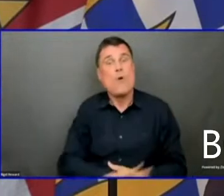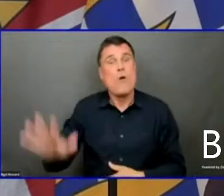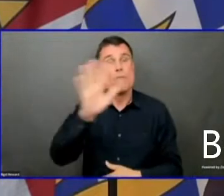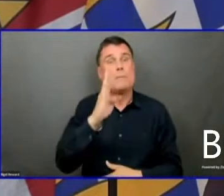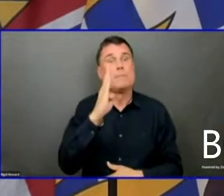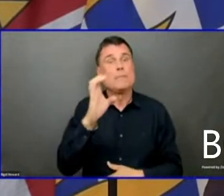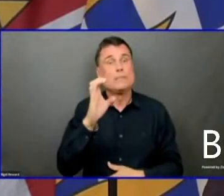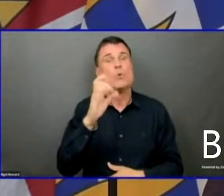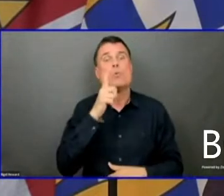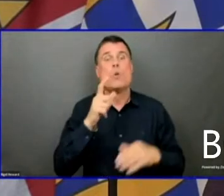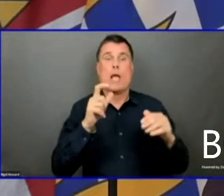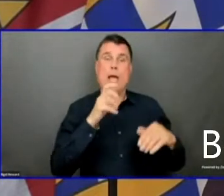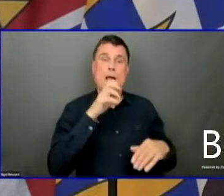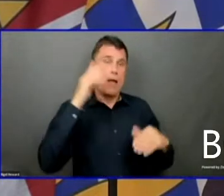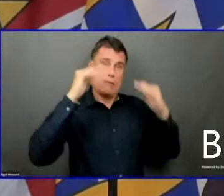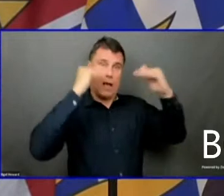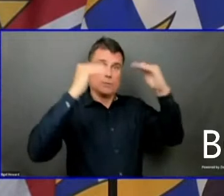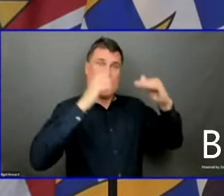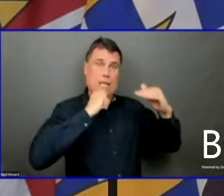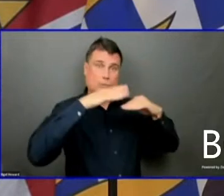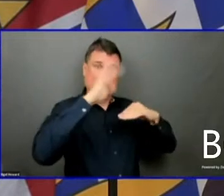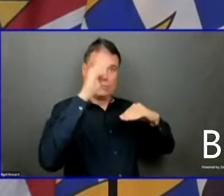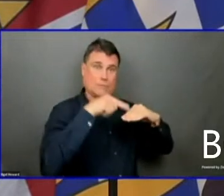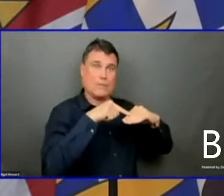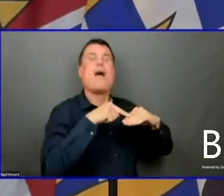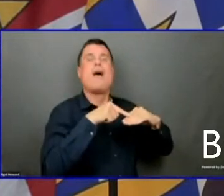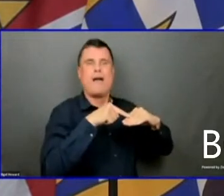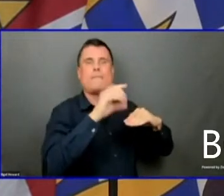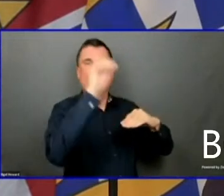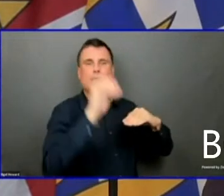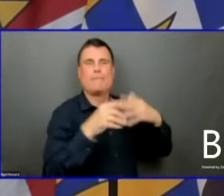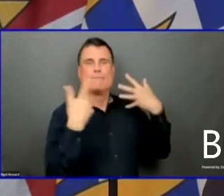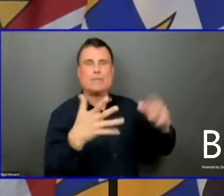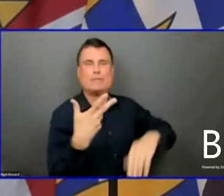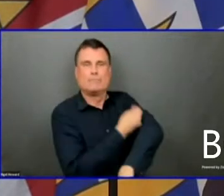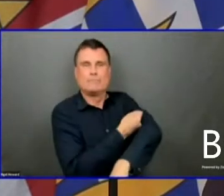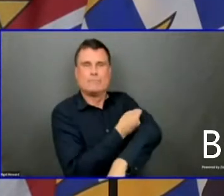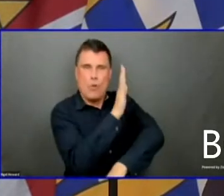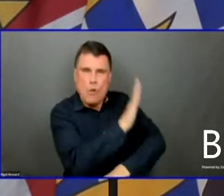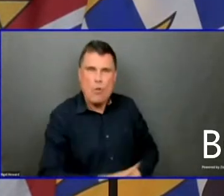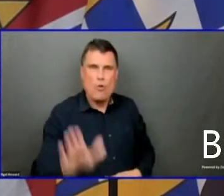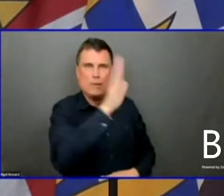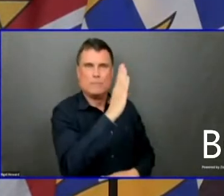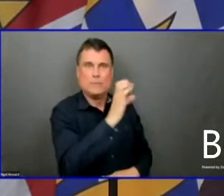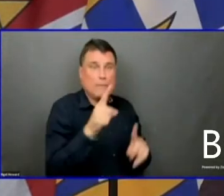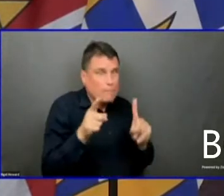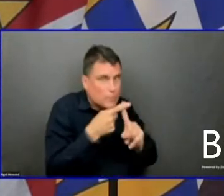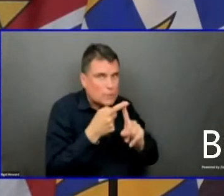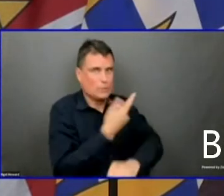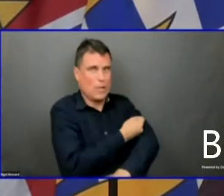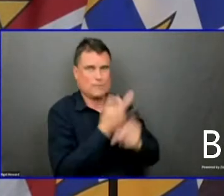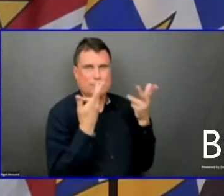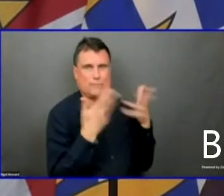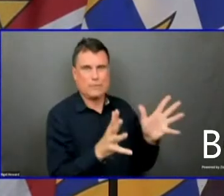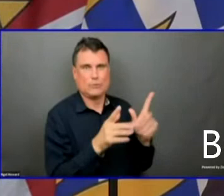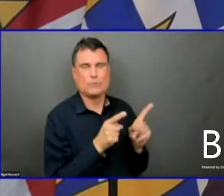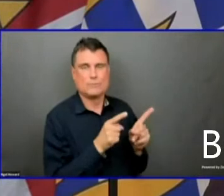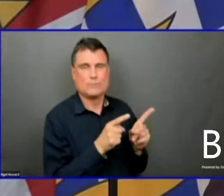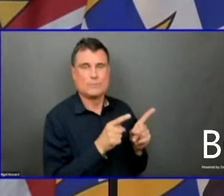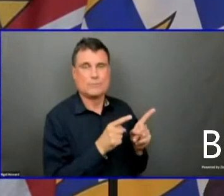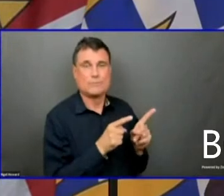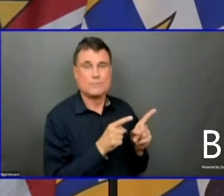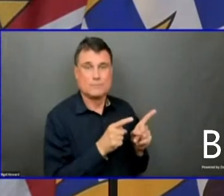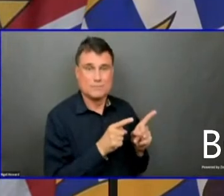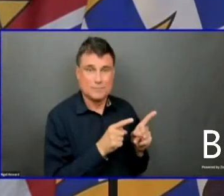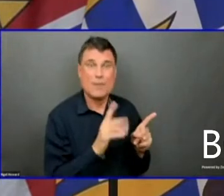已经打了第1针了这个也是一个里程碑。那么所以他说我们的疫